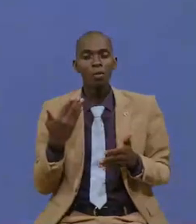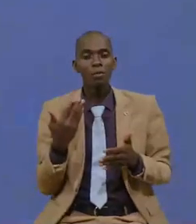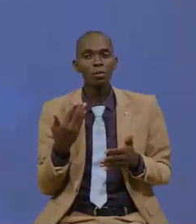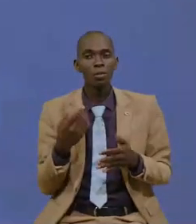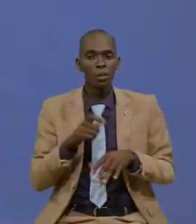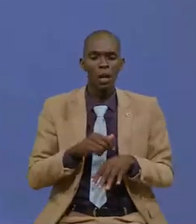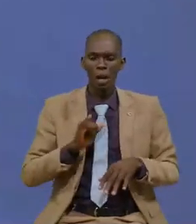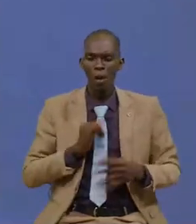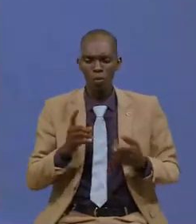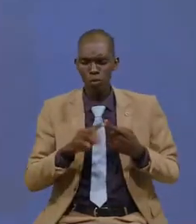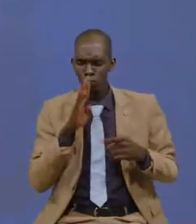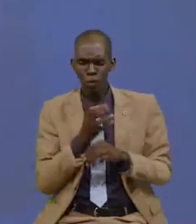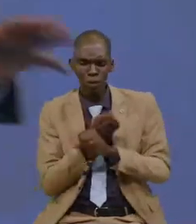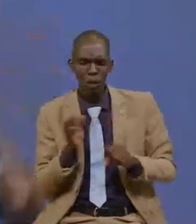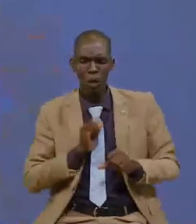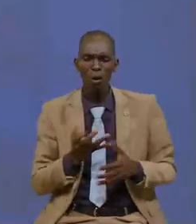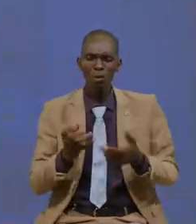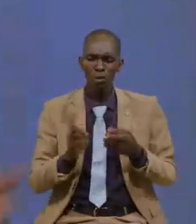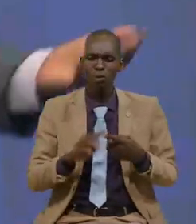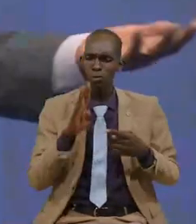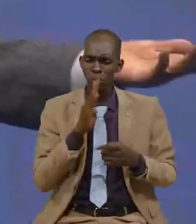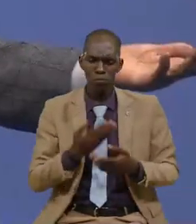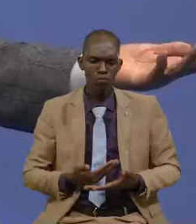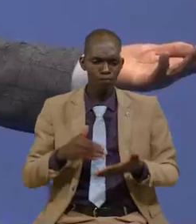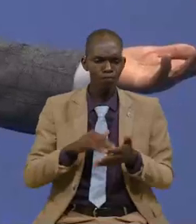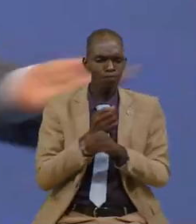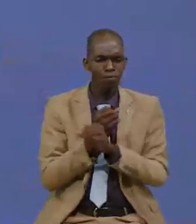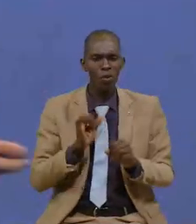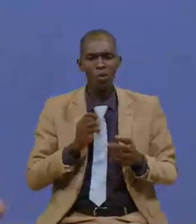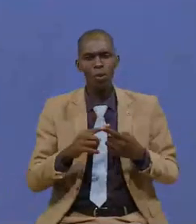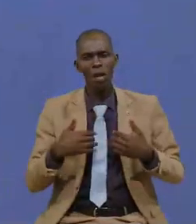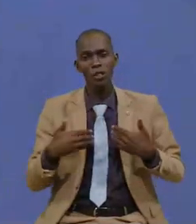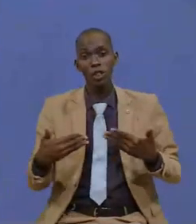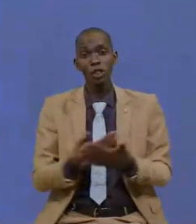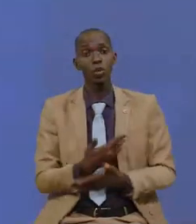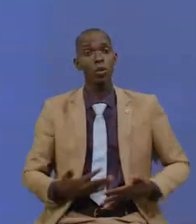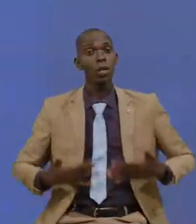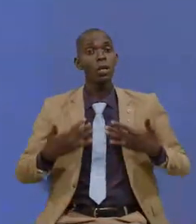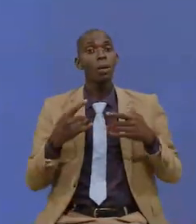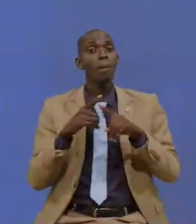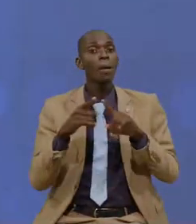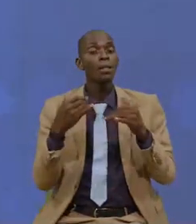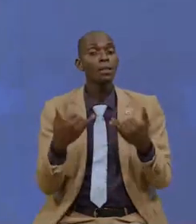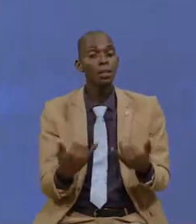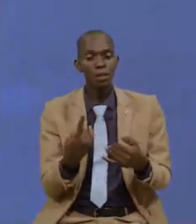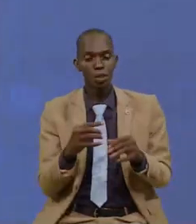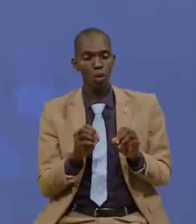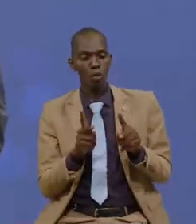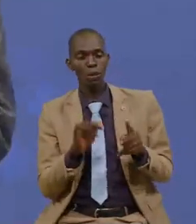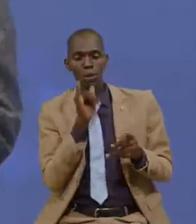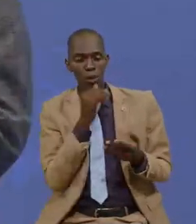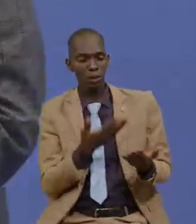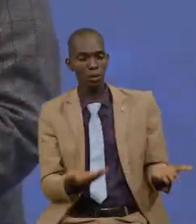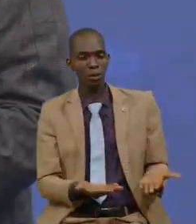Jésus avant que l'invitation ne vienne. Je voudrais naître de nouveau, je veux avoir une nouvelle vie. Maintenant, l'opportunité se